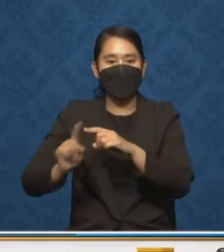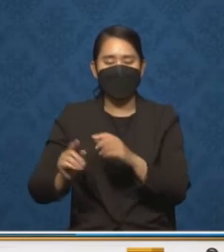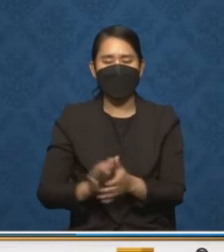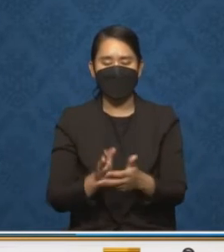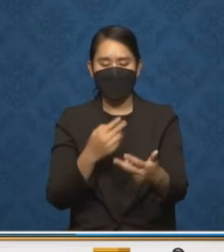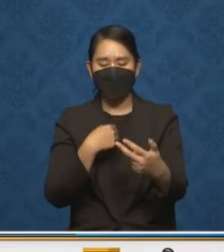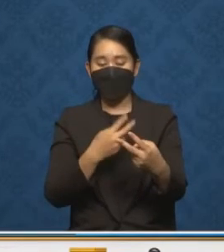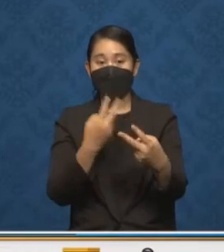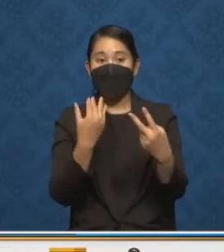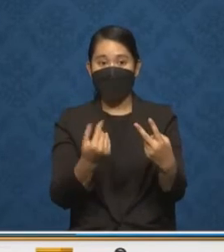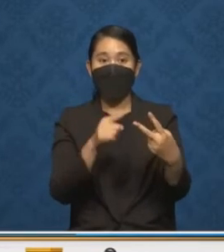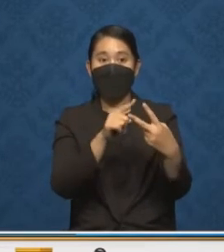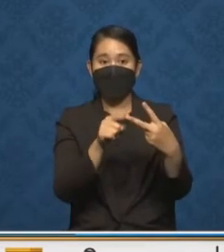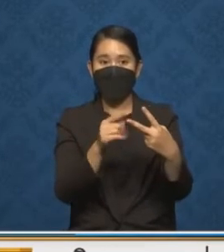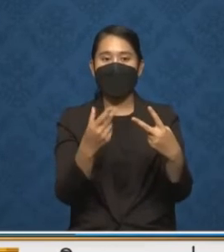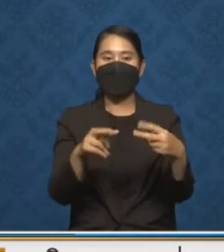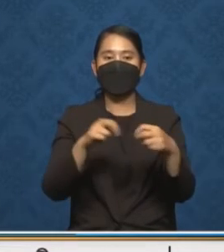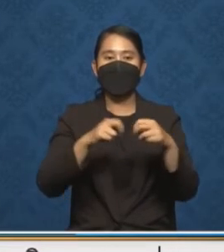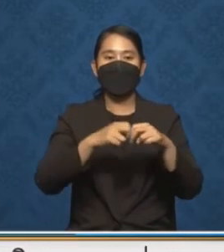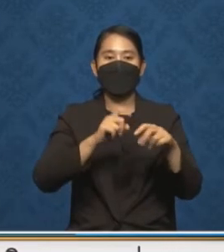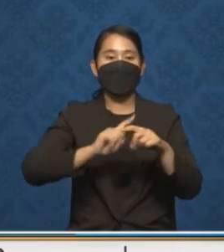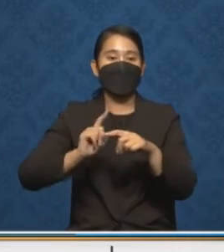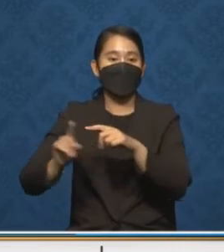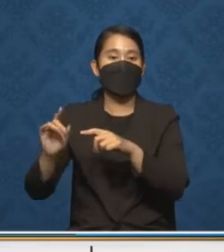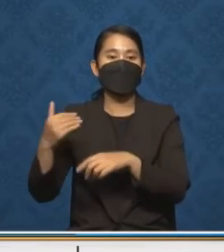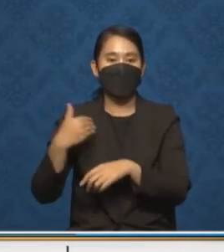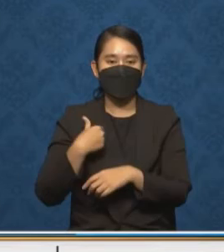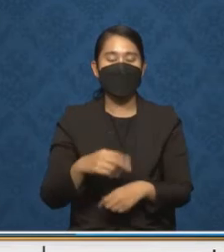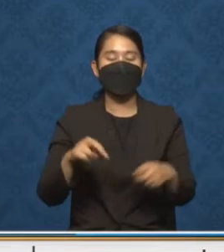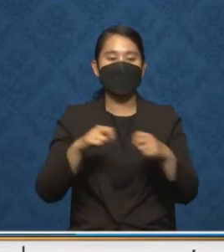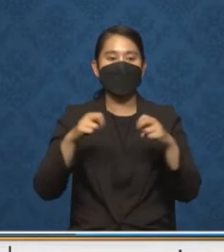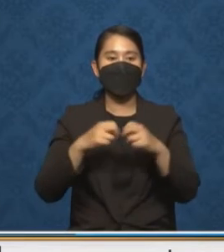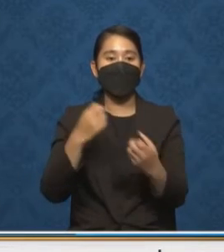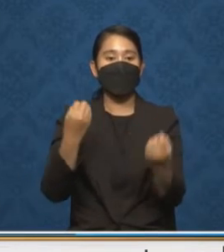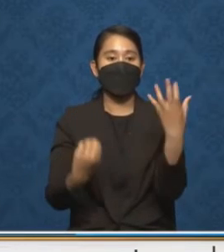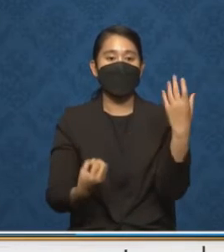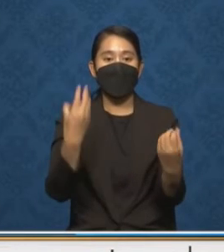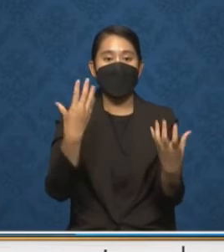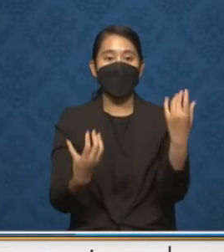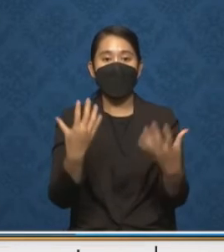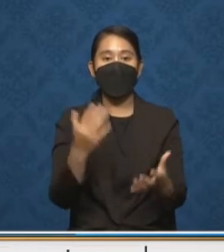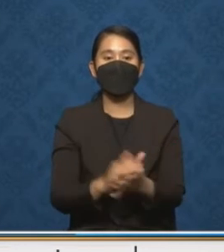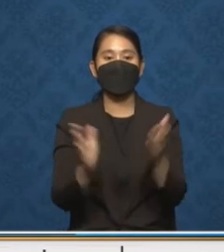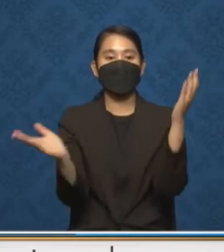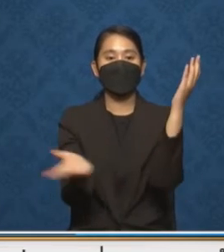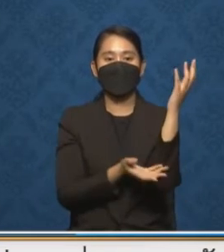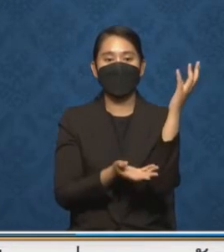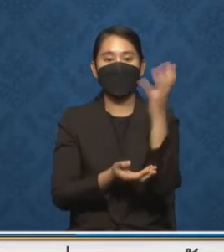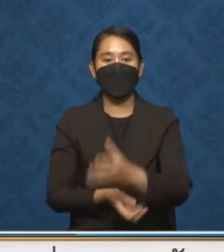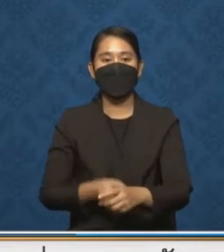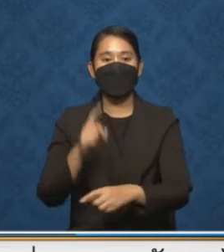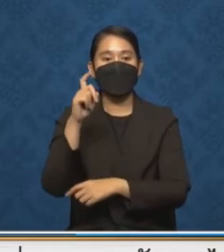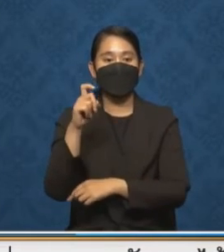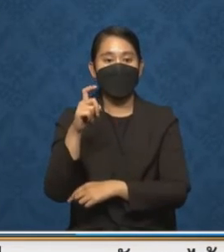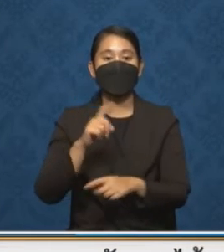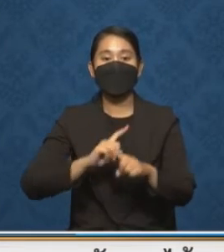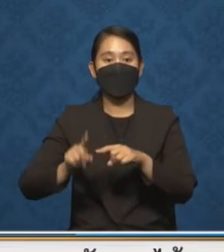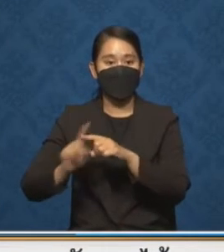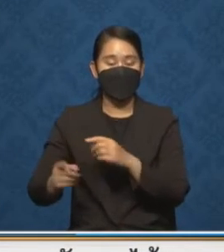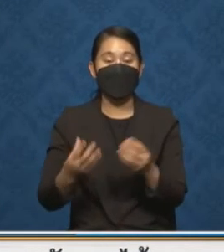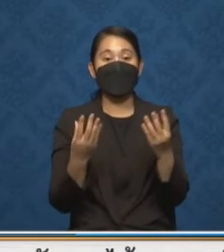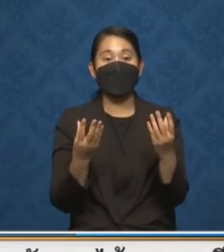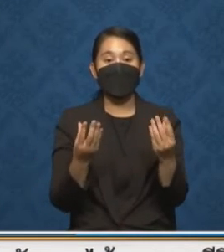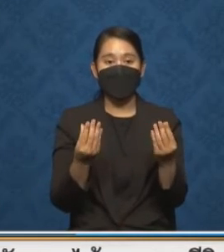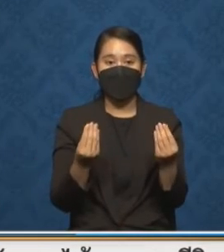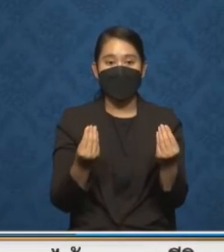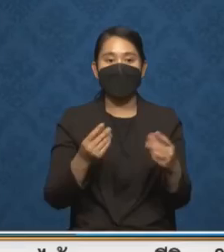ิติเนี่ย มมปัญหาตามมามากมาย ไมวจะเปปัญหาสิ่งแดล้อมที่ตไปตัดไม้ทำรายป่าใช้ทดินที่เป็